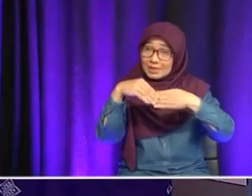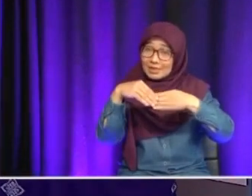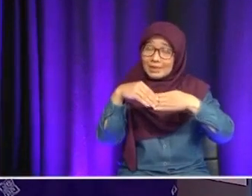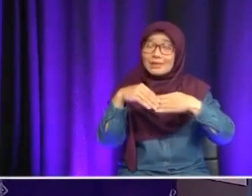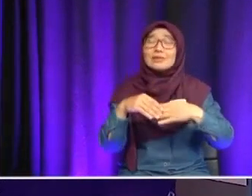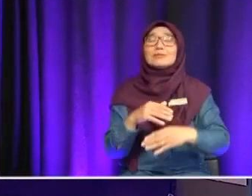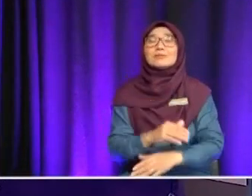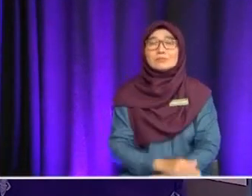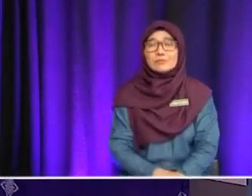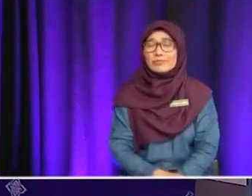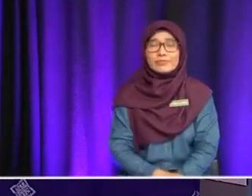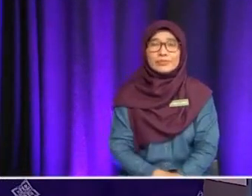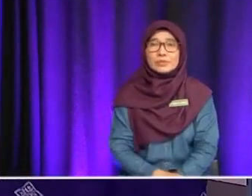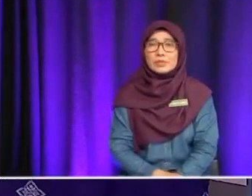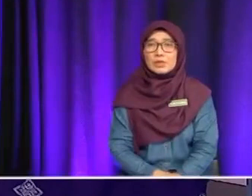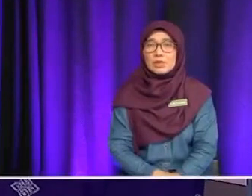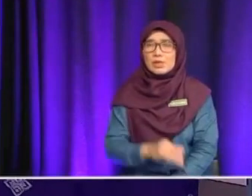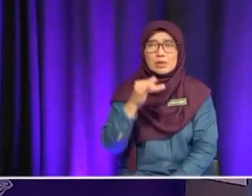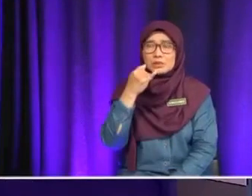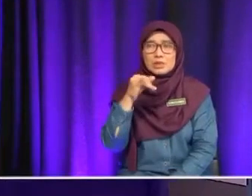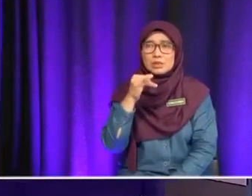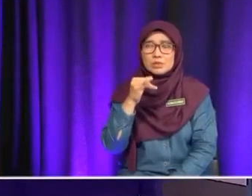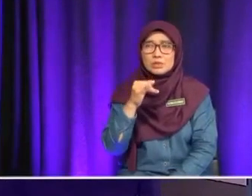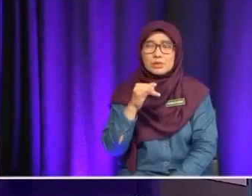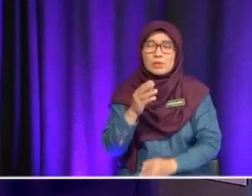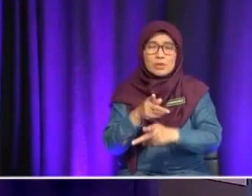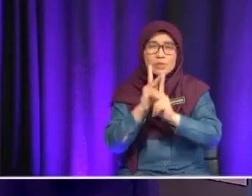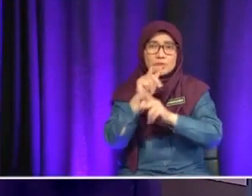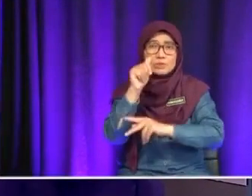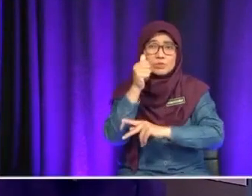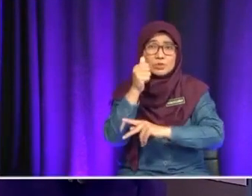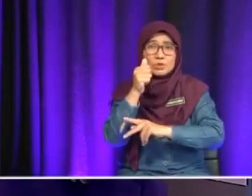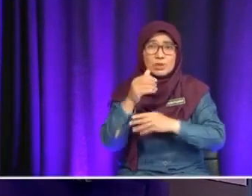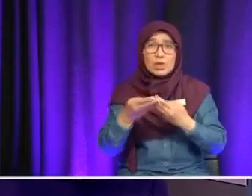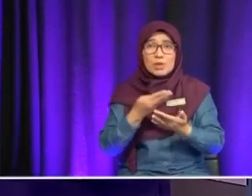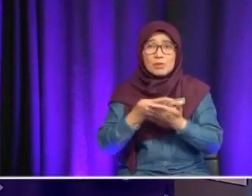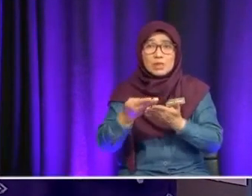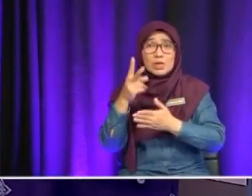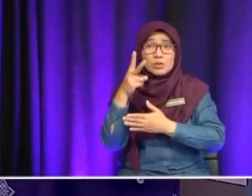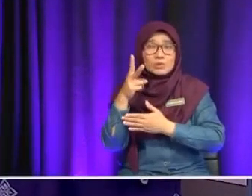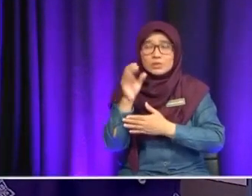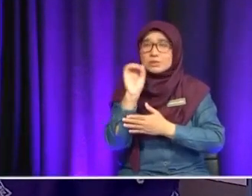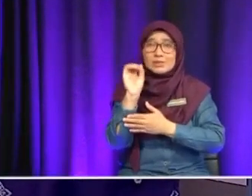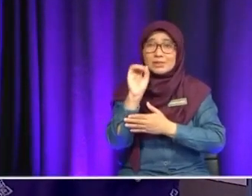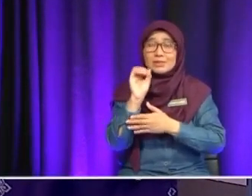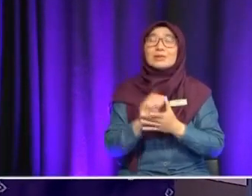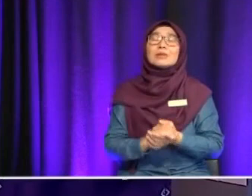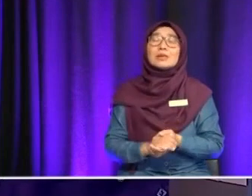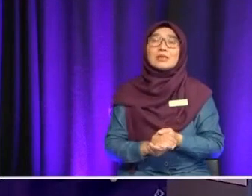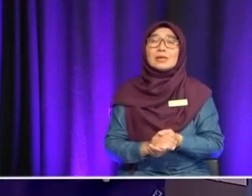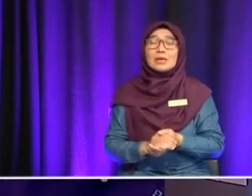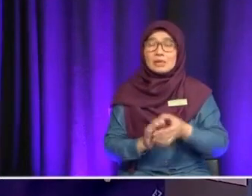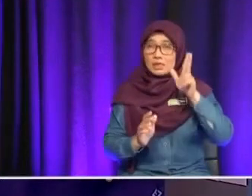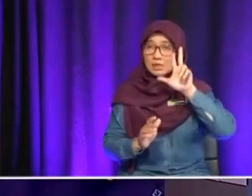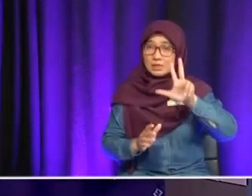Dia tidak akan ada pertambahan. Okey, dan kita pergi kepada jenis yang ketiga. Jenis